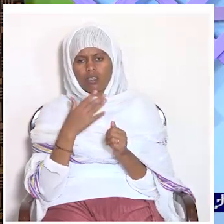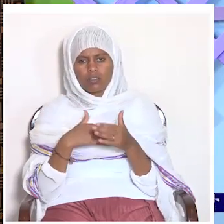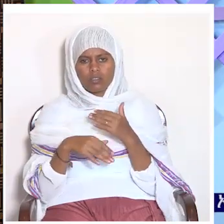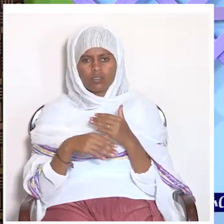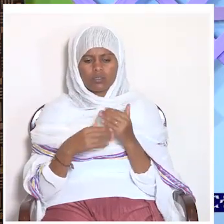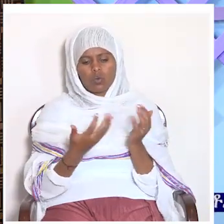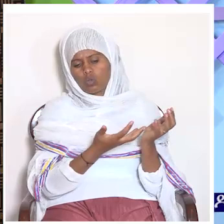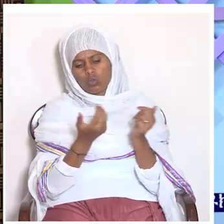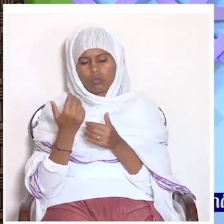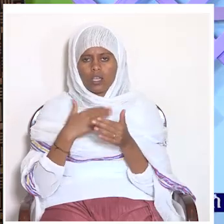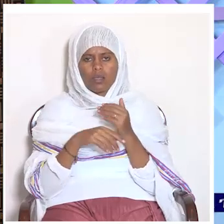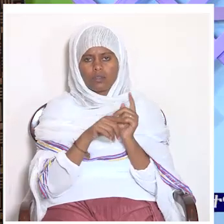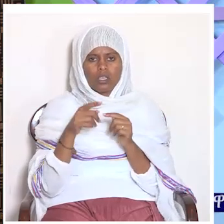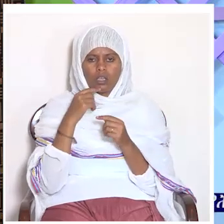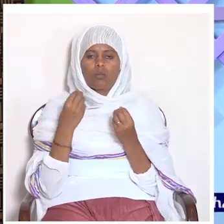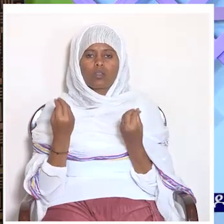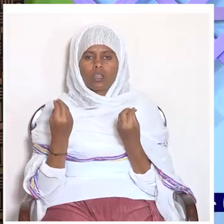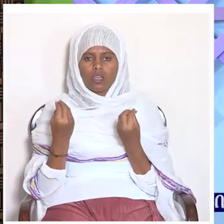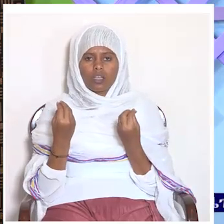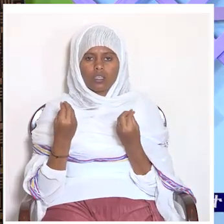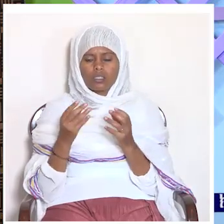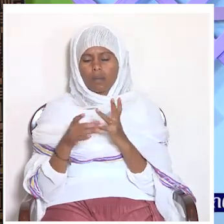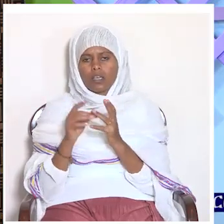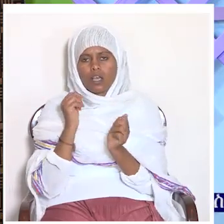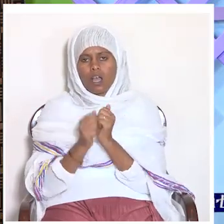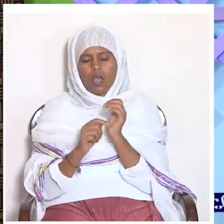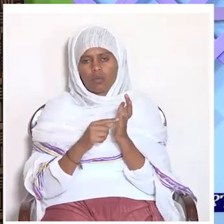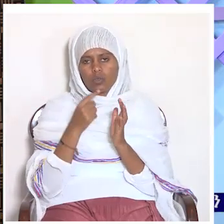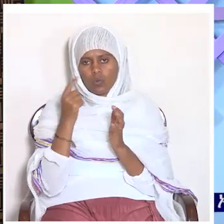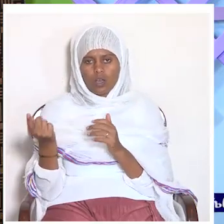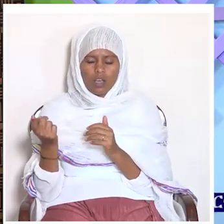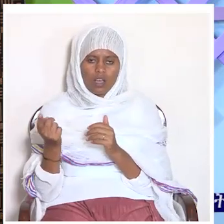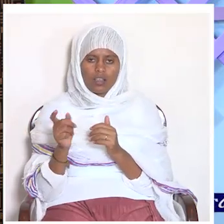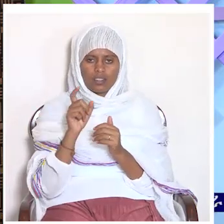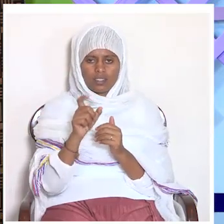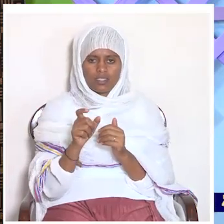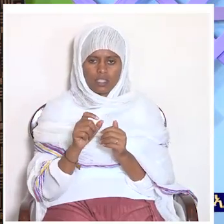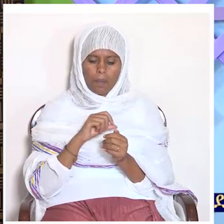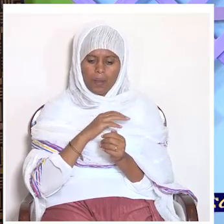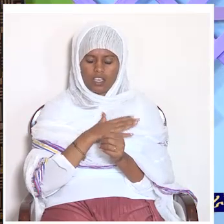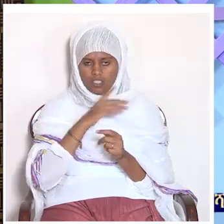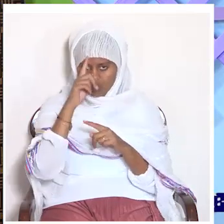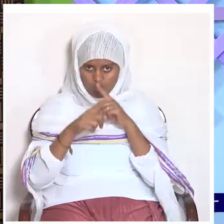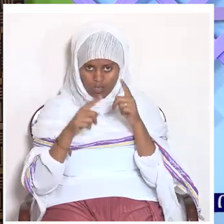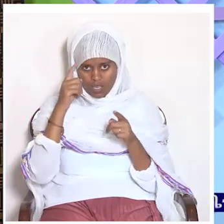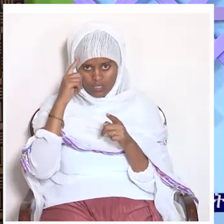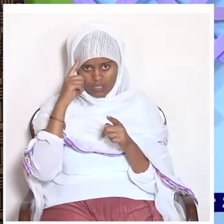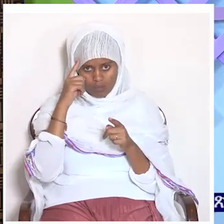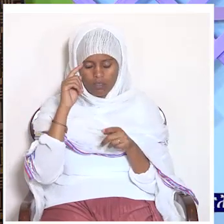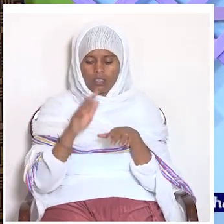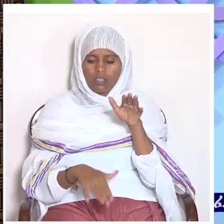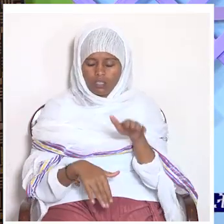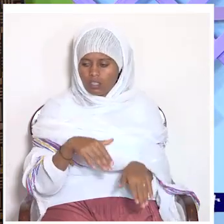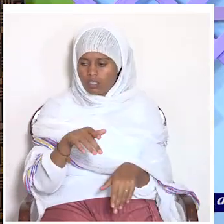خدا سولتو كوزوكم الى مصي نره موخه ابي زعب سواكي بلا مزغا معلي زيرو دلا